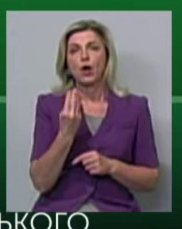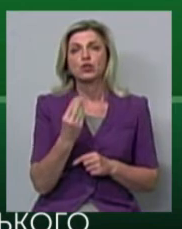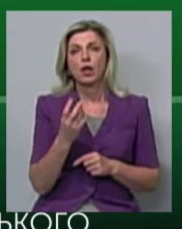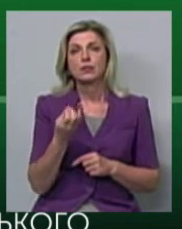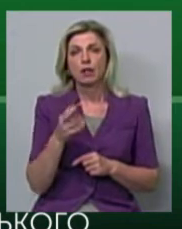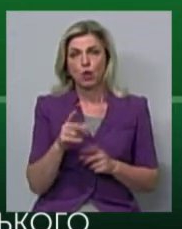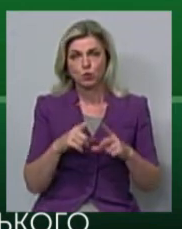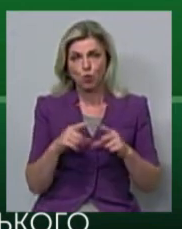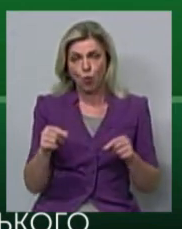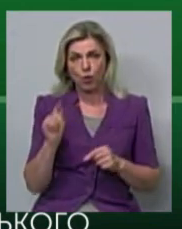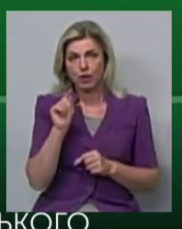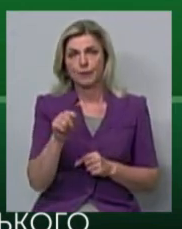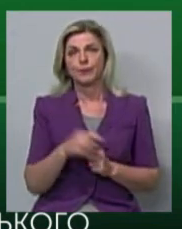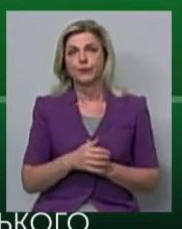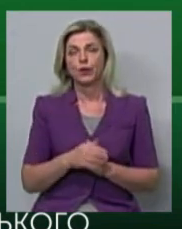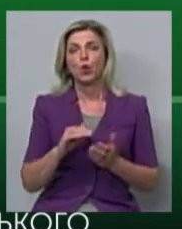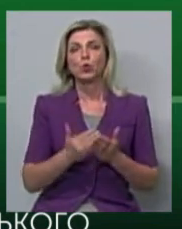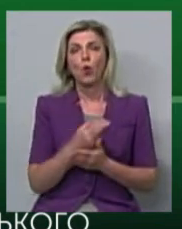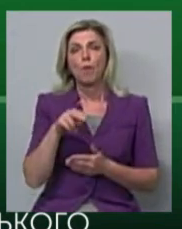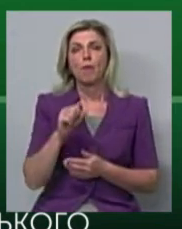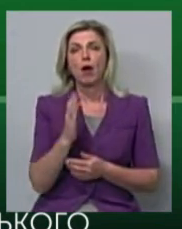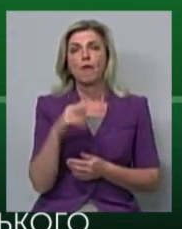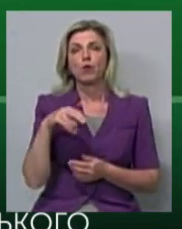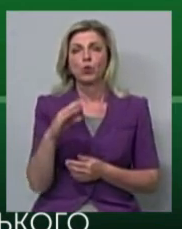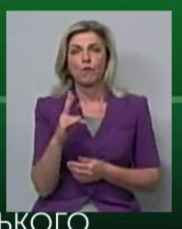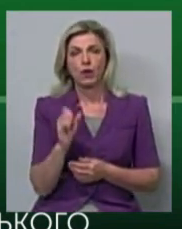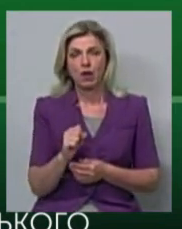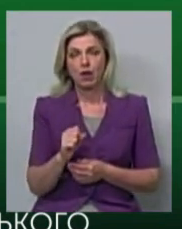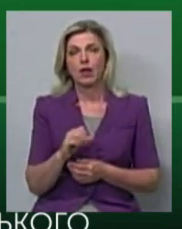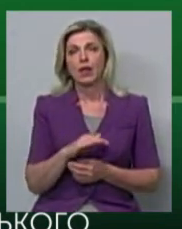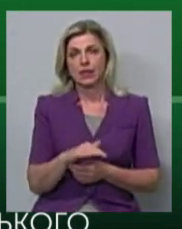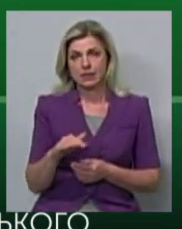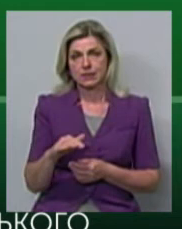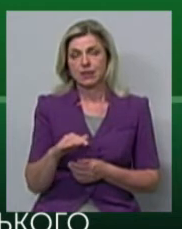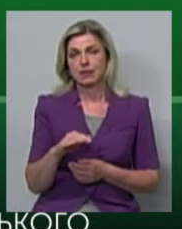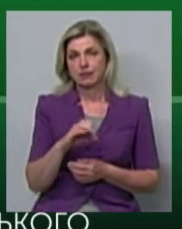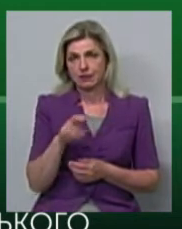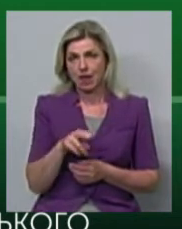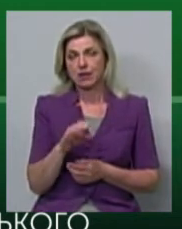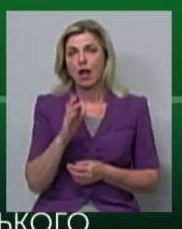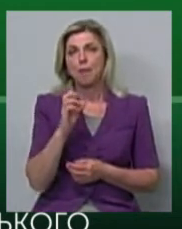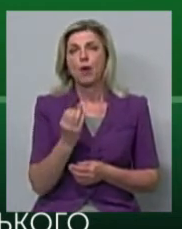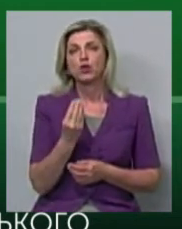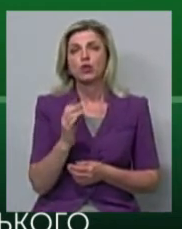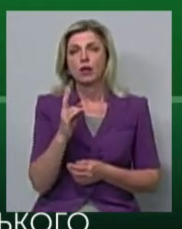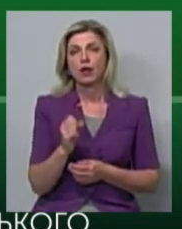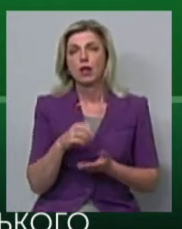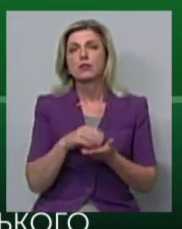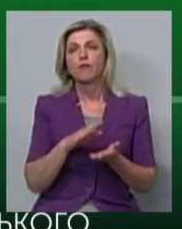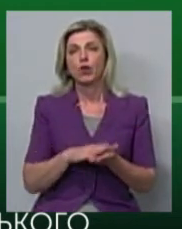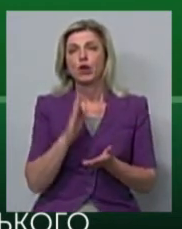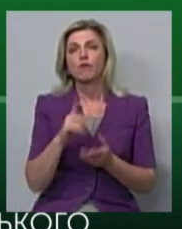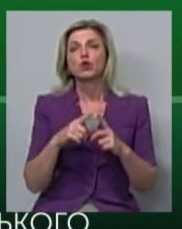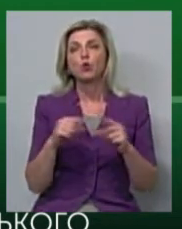школа і Новопавлівський ДНЗ. У самій Баштанці зареєстровано хворих в школі